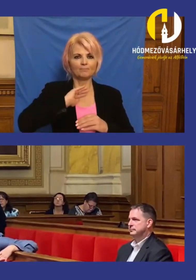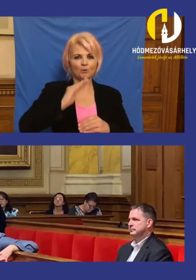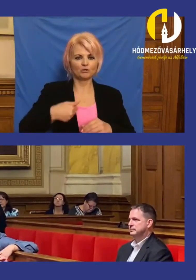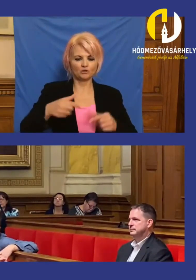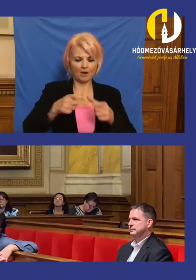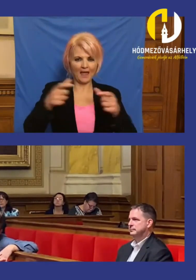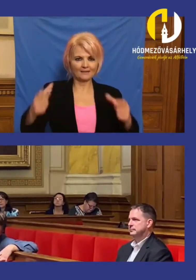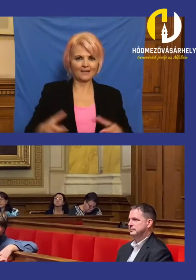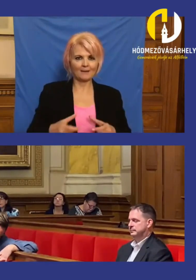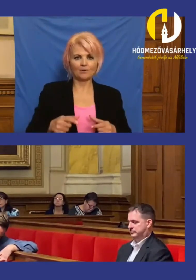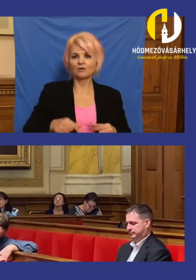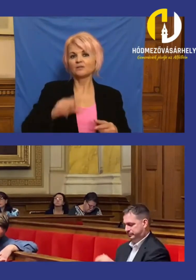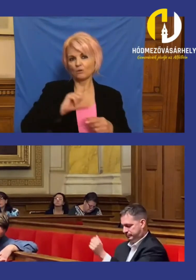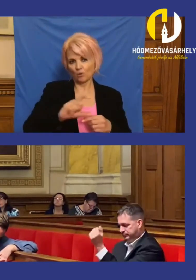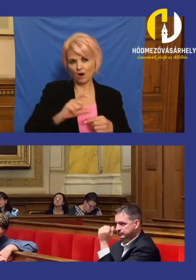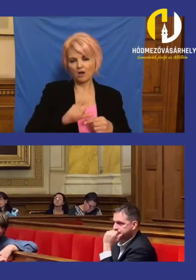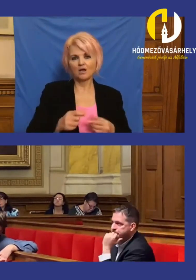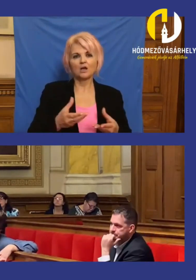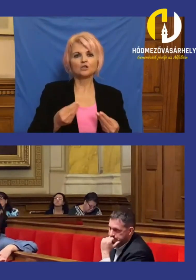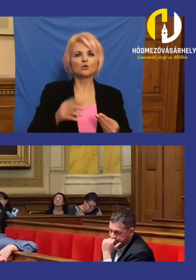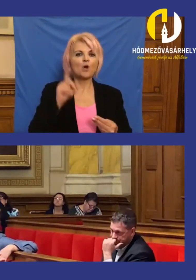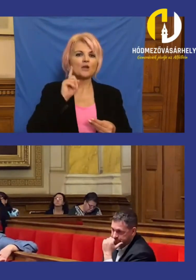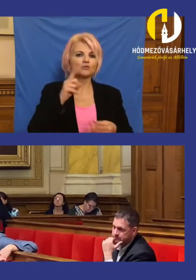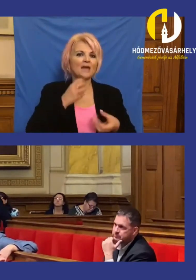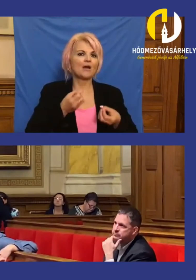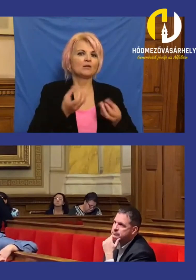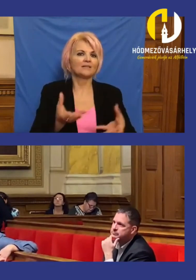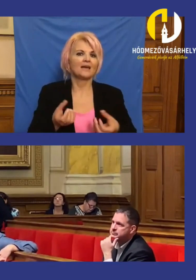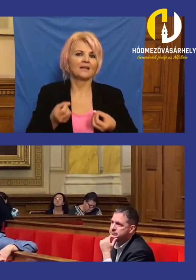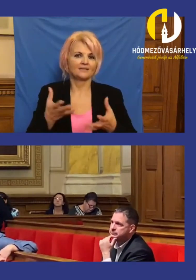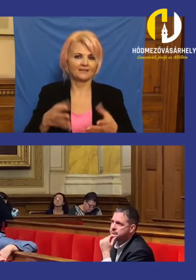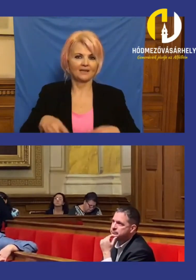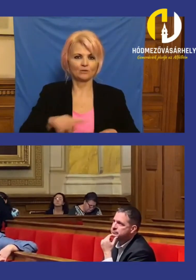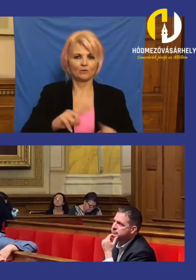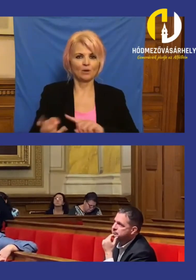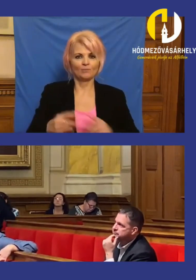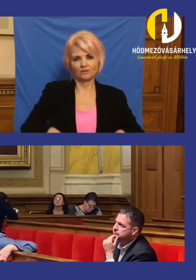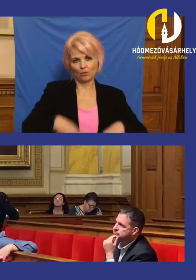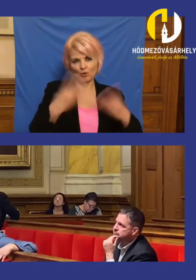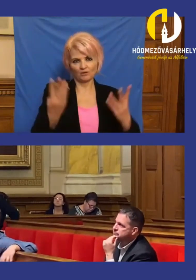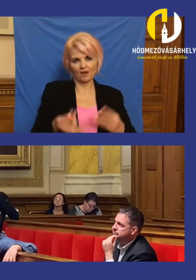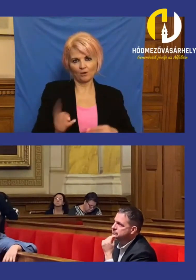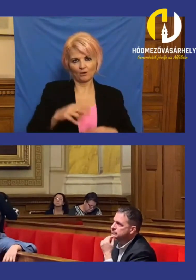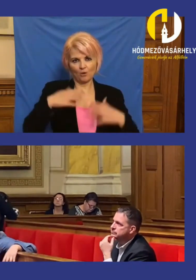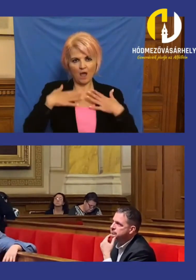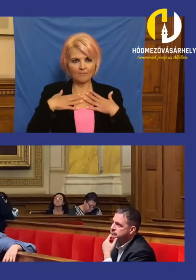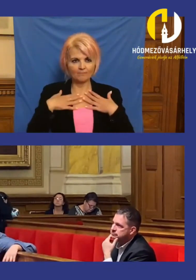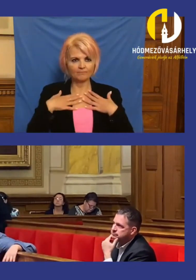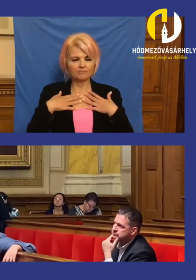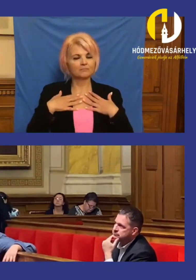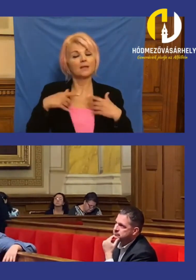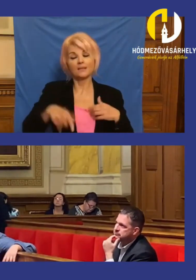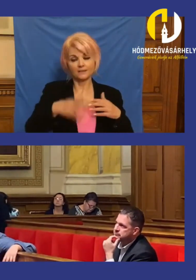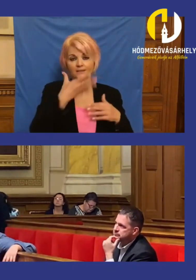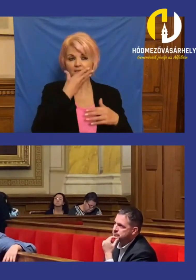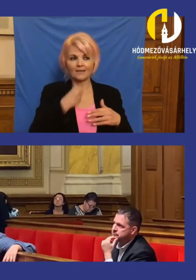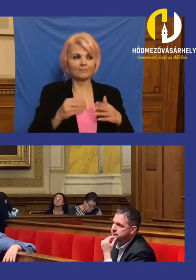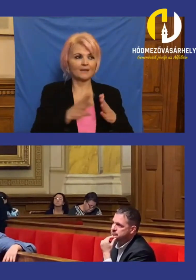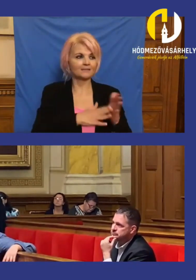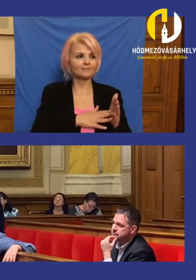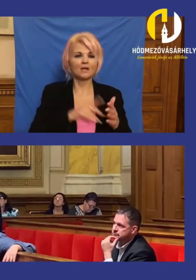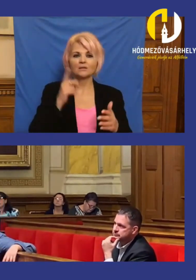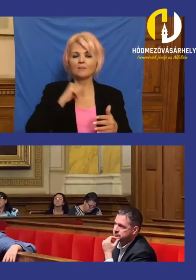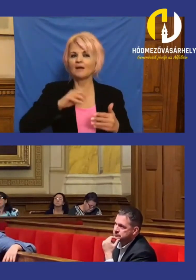plakáton, szórólapon, promenádon, meg ezeken a különböző áll oldalakon. Jó, egyetértünk, és ez egy nagyon szép kezdeményezés, Tamás, soha